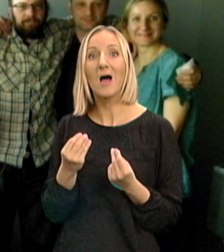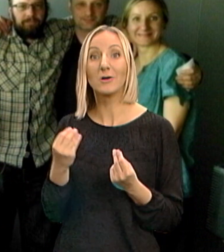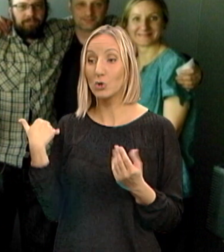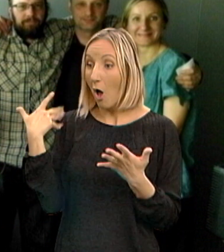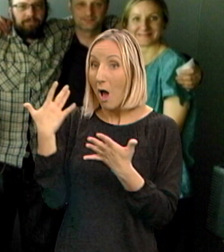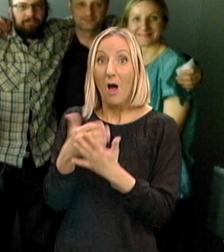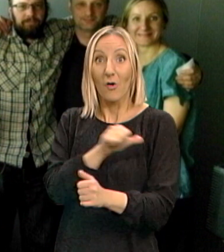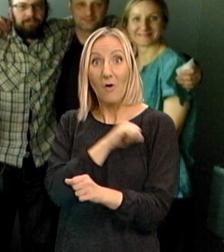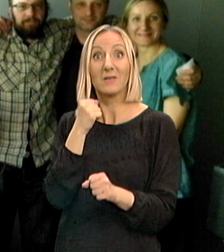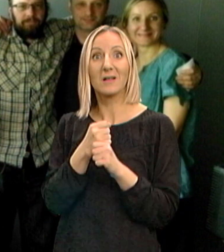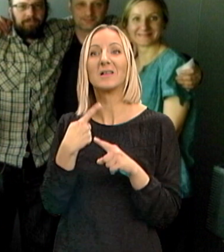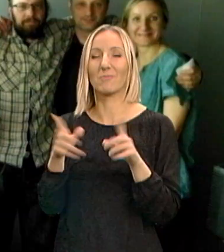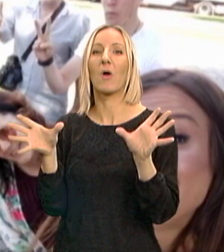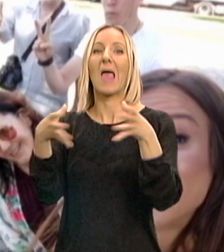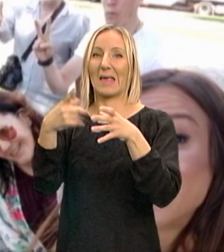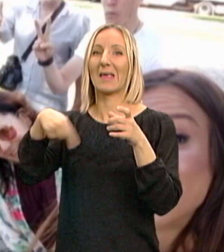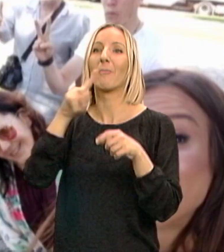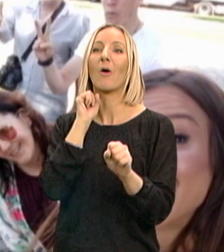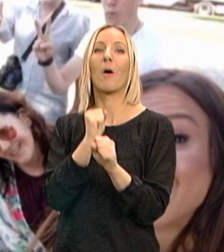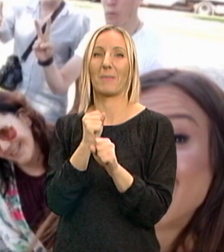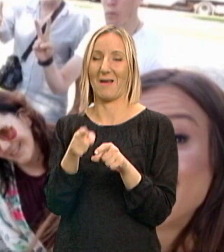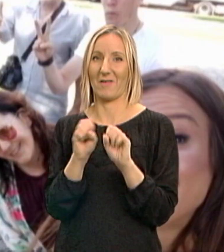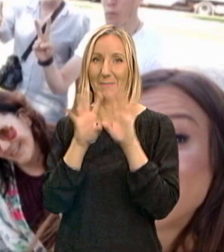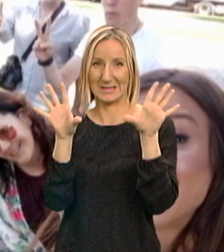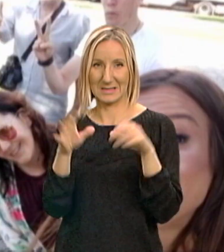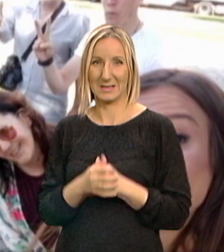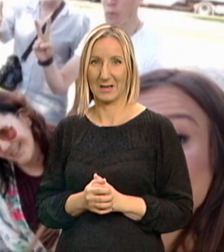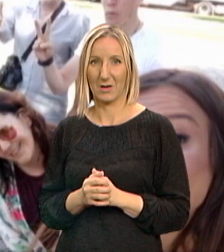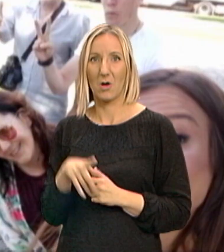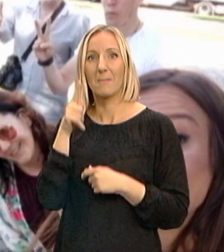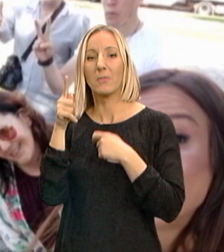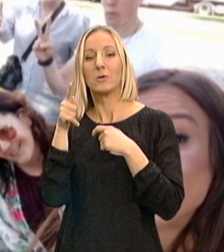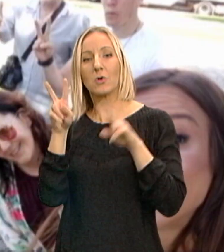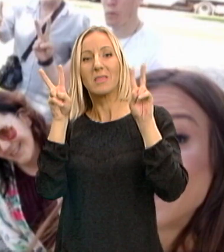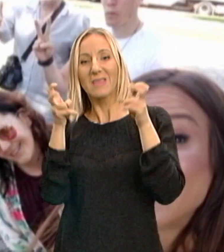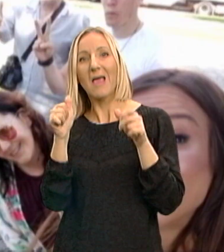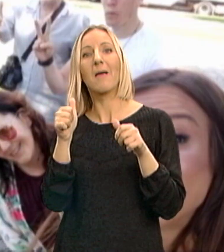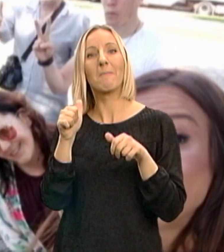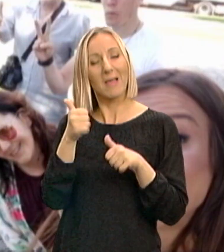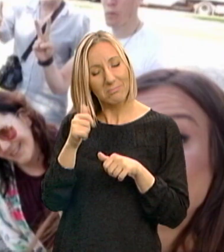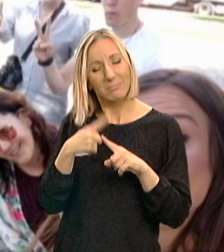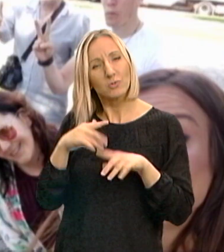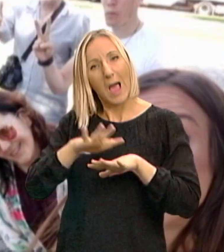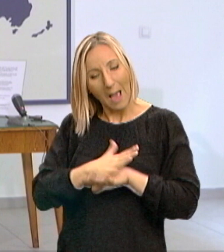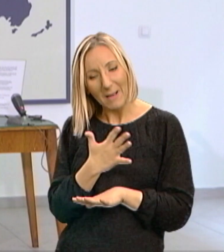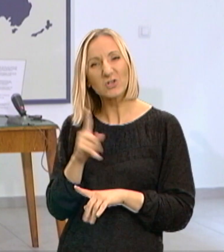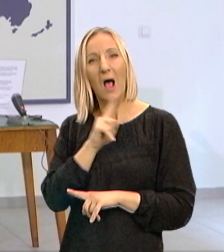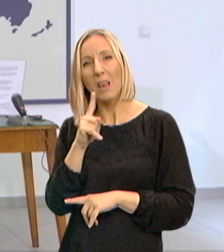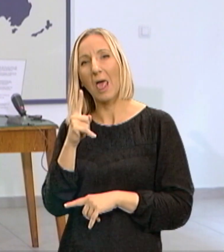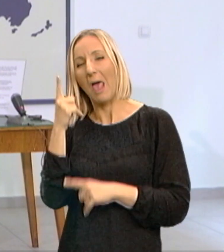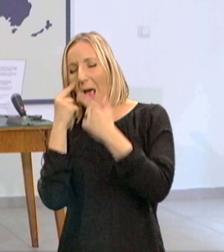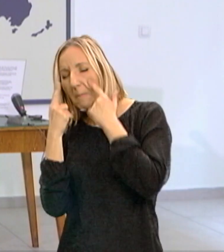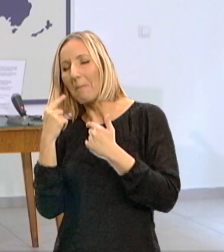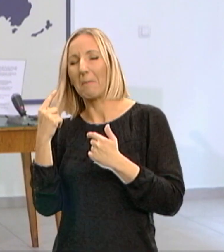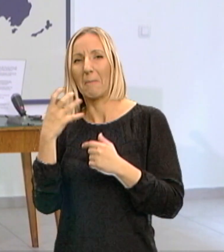Ja mislim zbog ekipe koja pravi ovu emisiju. Bave se temama empatično, ali ne patetično, ne